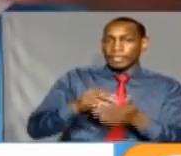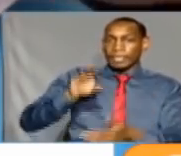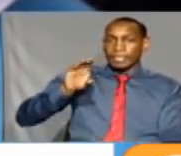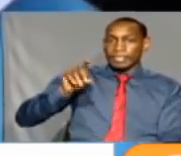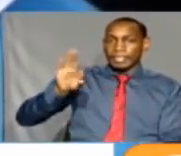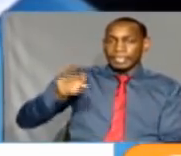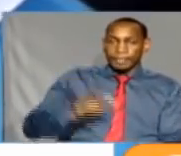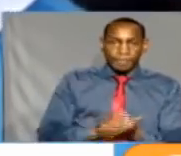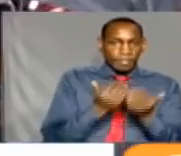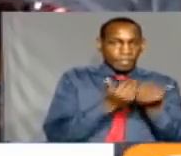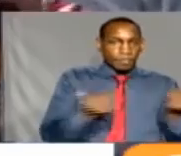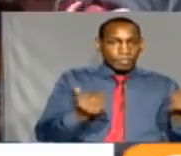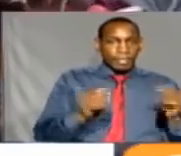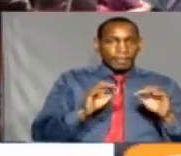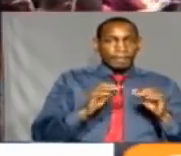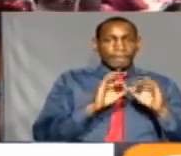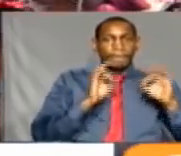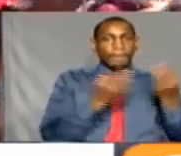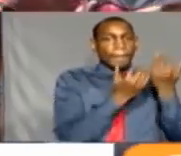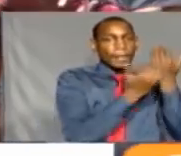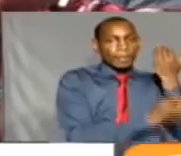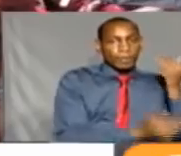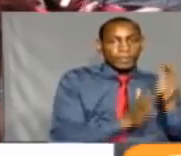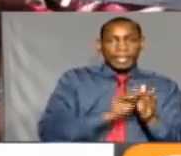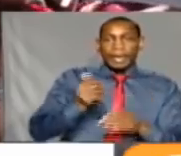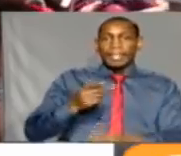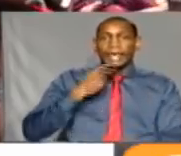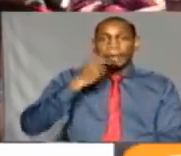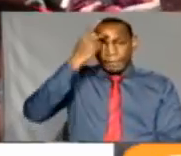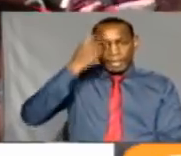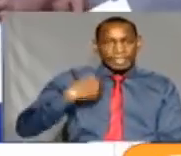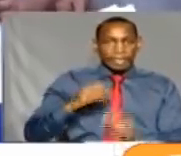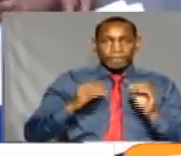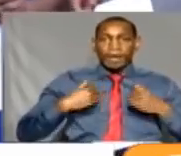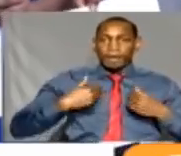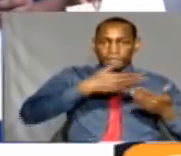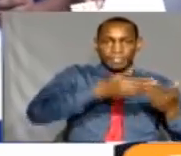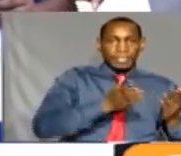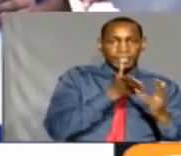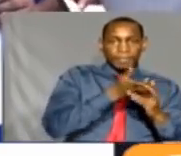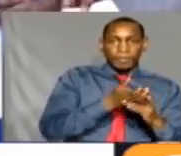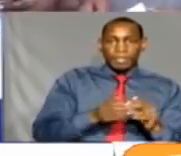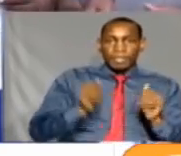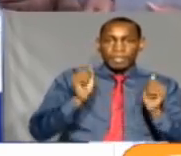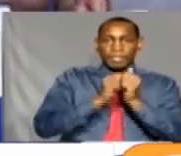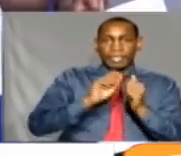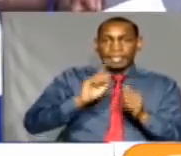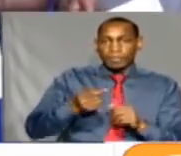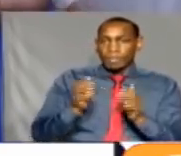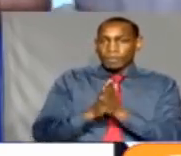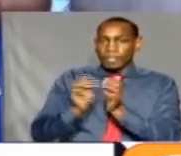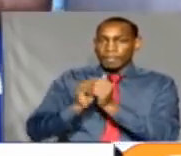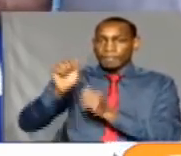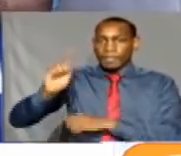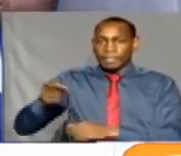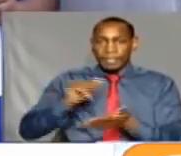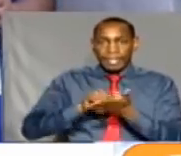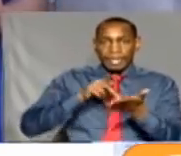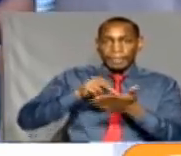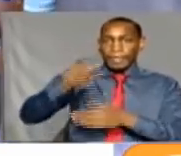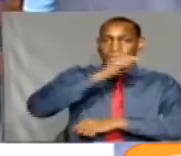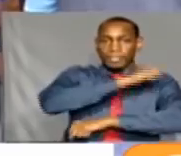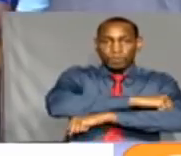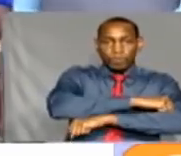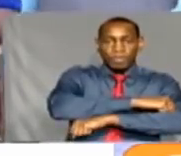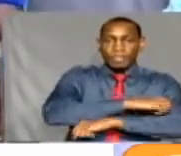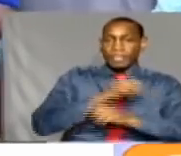CDF. Watoto hao kutoka familia maskini na wengine wakiwa mayatima wamepewa hundi za kati ya shilingi 10,000 na 10,500 zitakazogharamia masomo yao